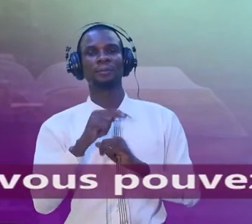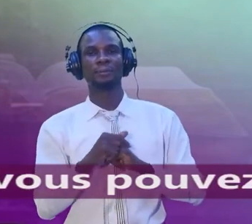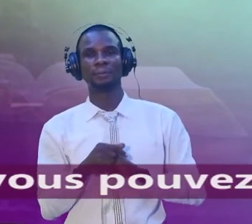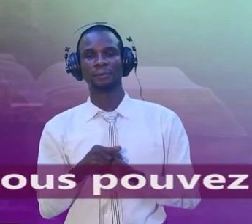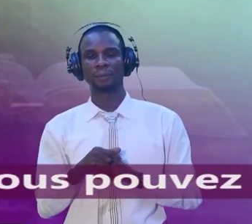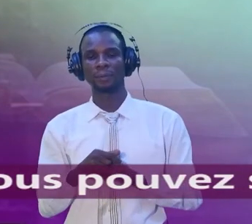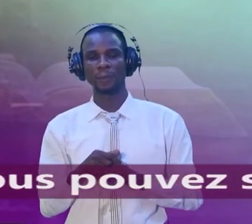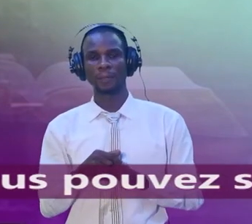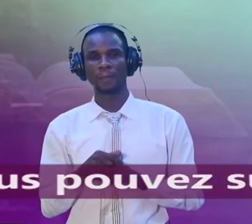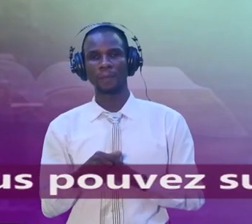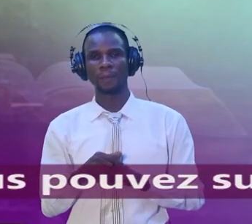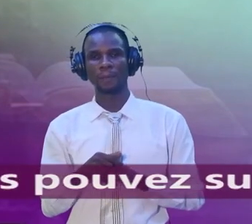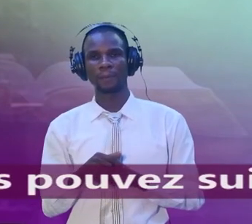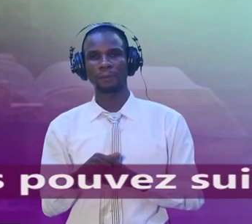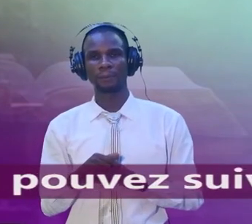Shetani?